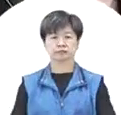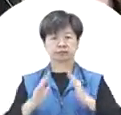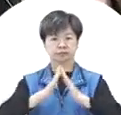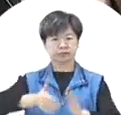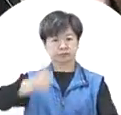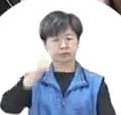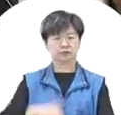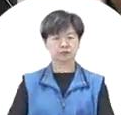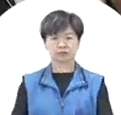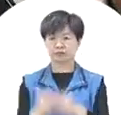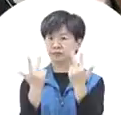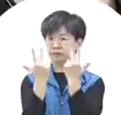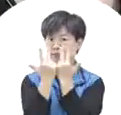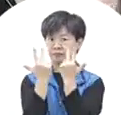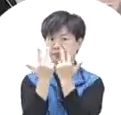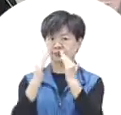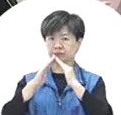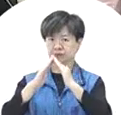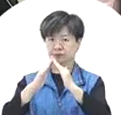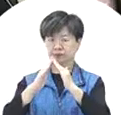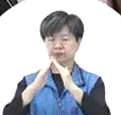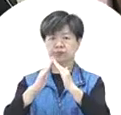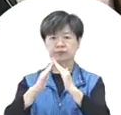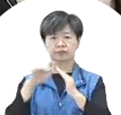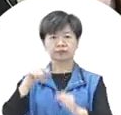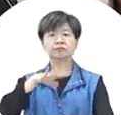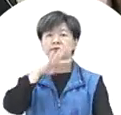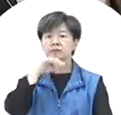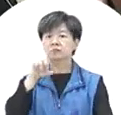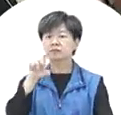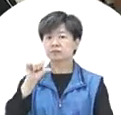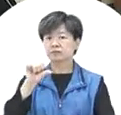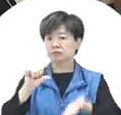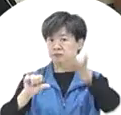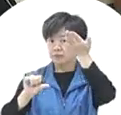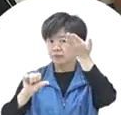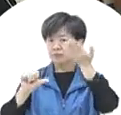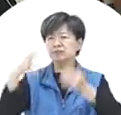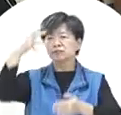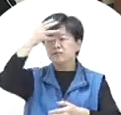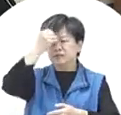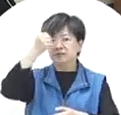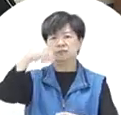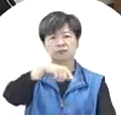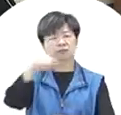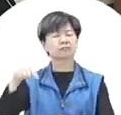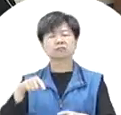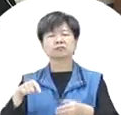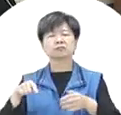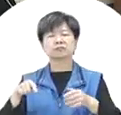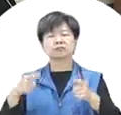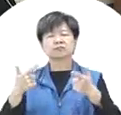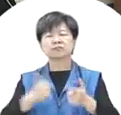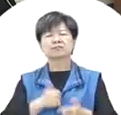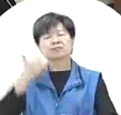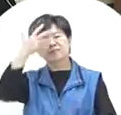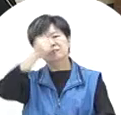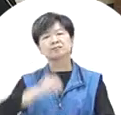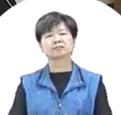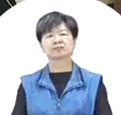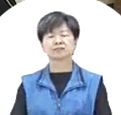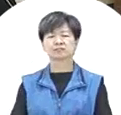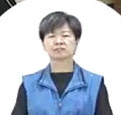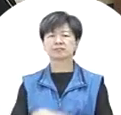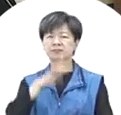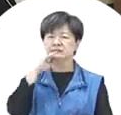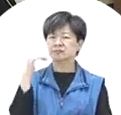们新北市呢，的65岁以上的长辈啊，不要说长辈，熟龄朋友